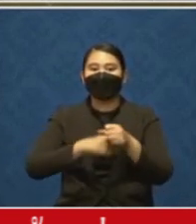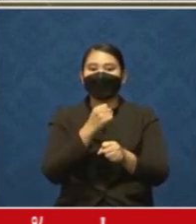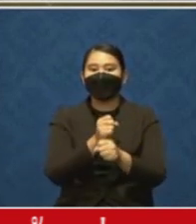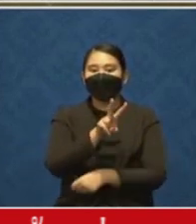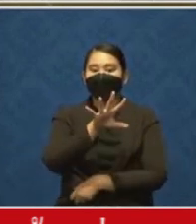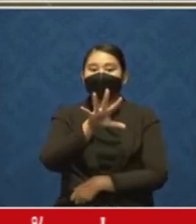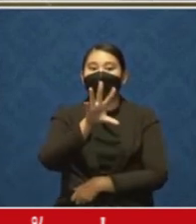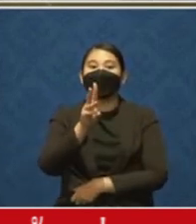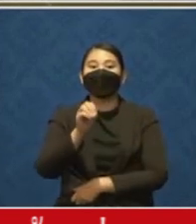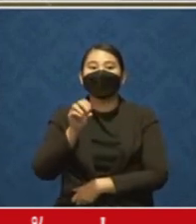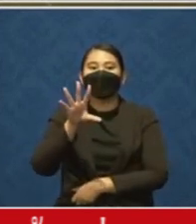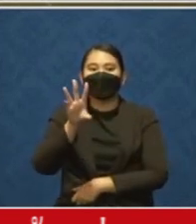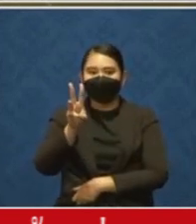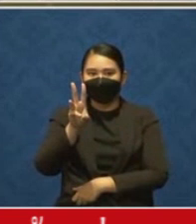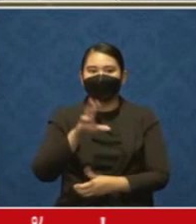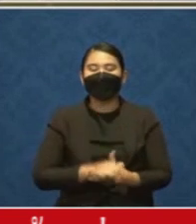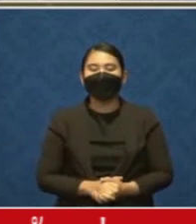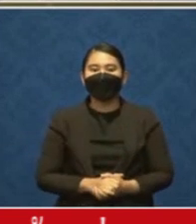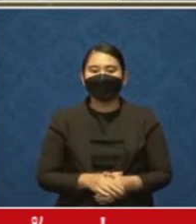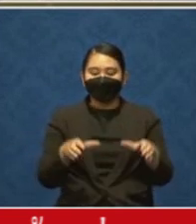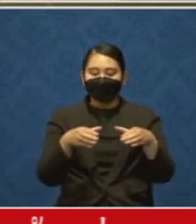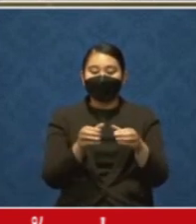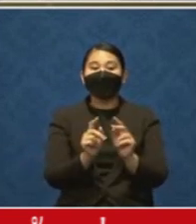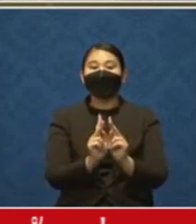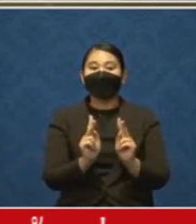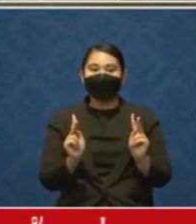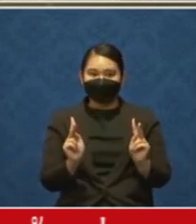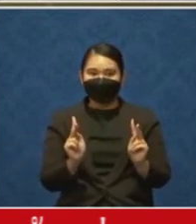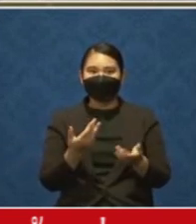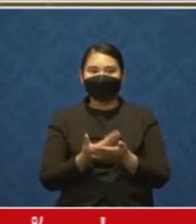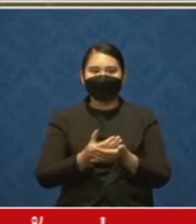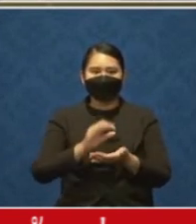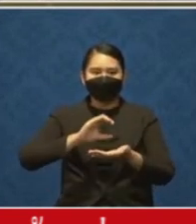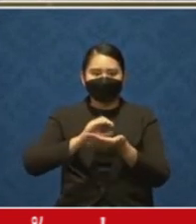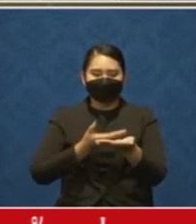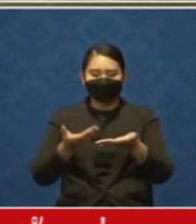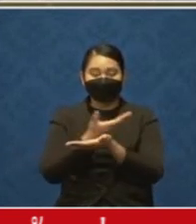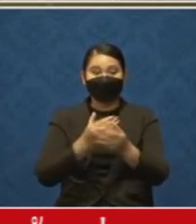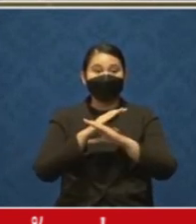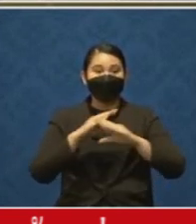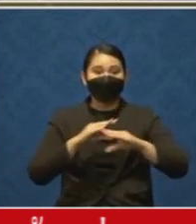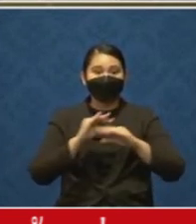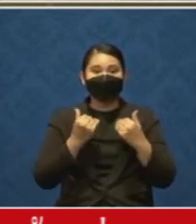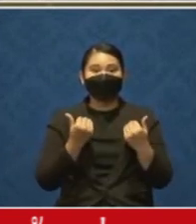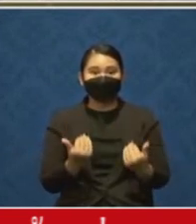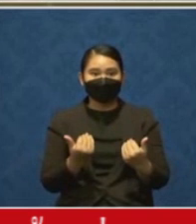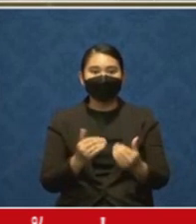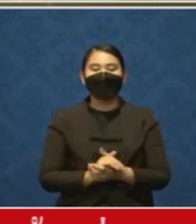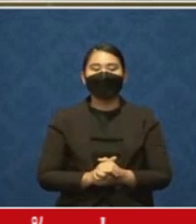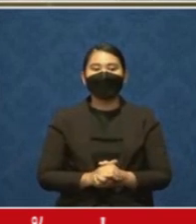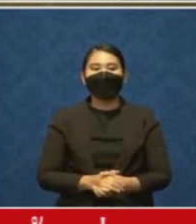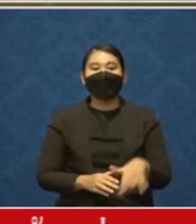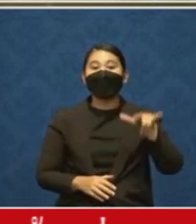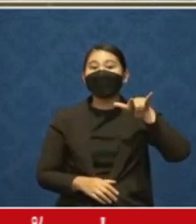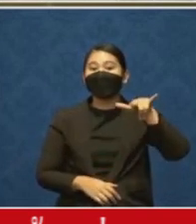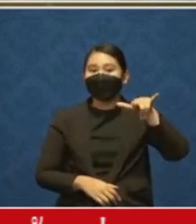2566ที่กรรมาธิการงบประมาณกำลังพิจารณาอยู่ในขณะนี้คือเครื่องบิน